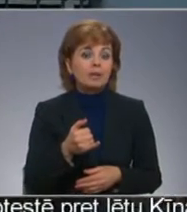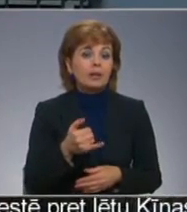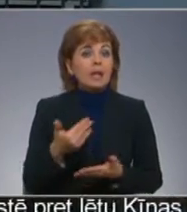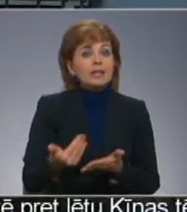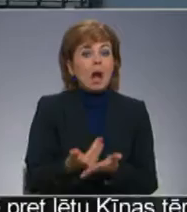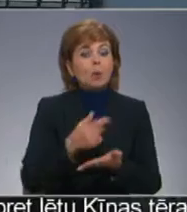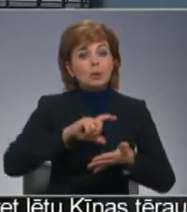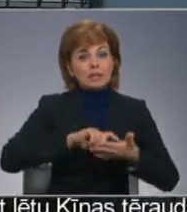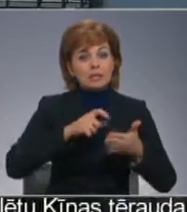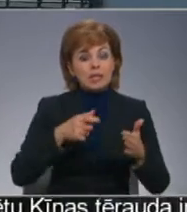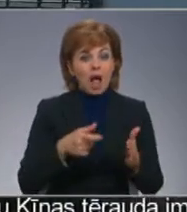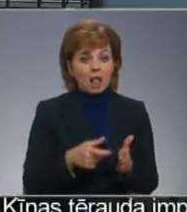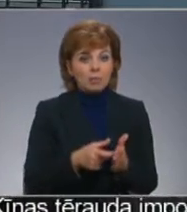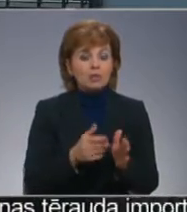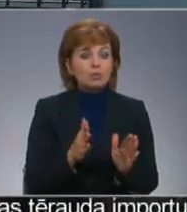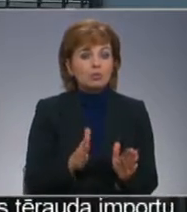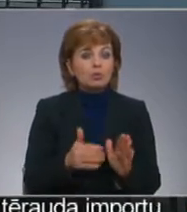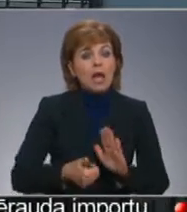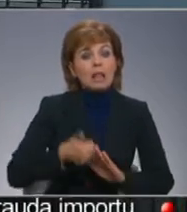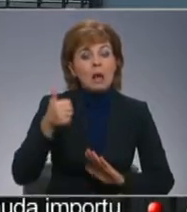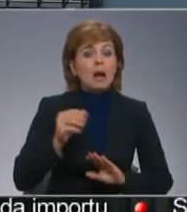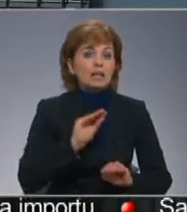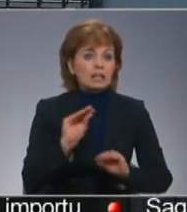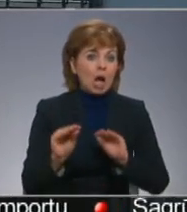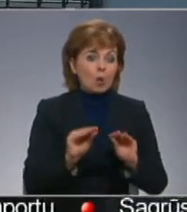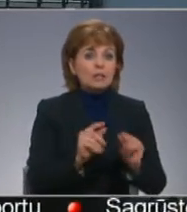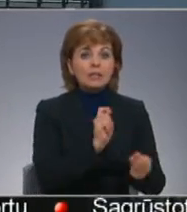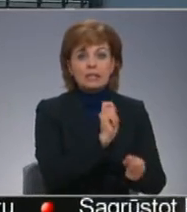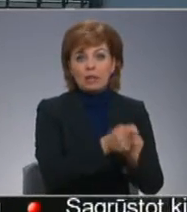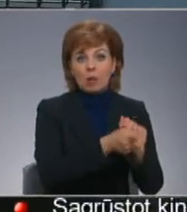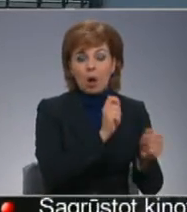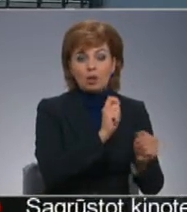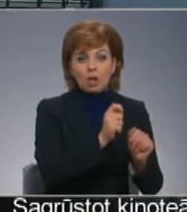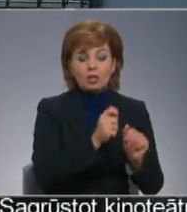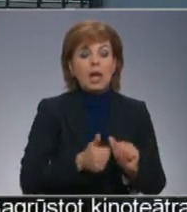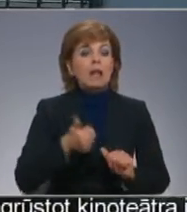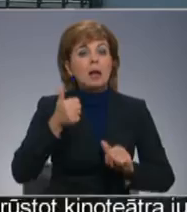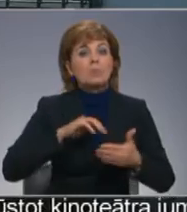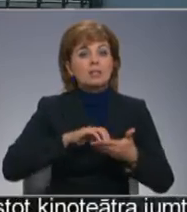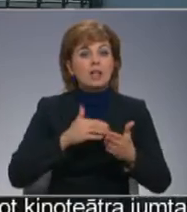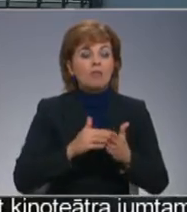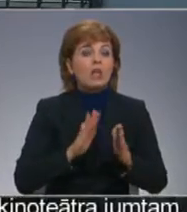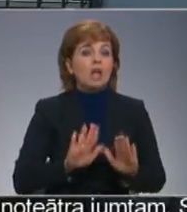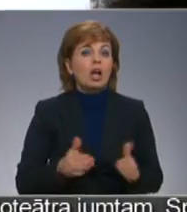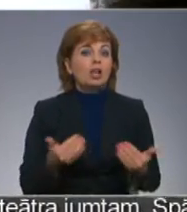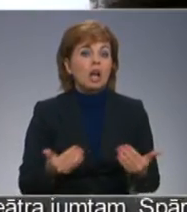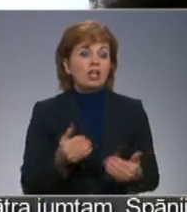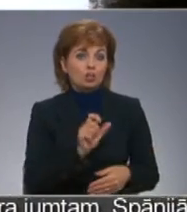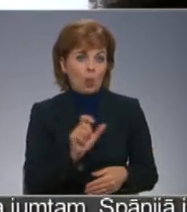jaunās telpas būs labāk iekārtotas, izremontētas, labākā stāvoklī nekā šobrīd